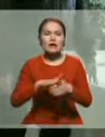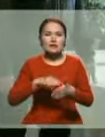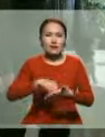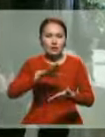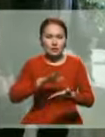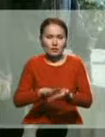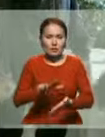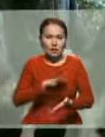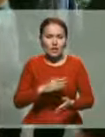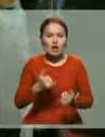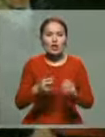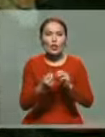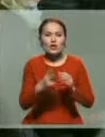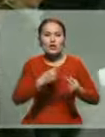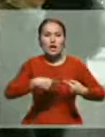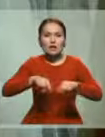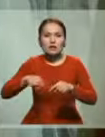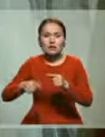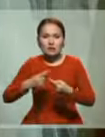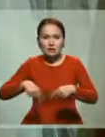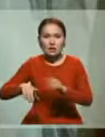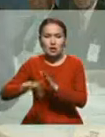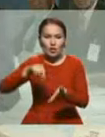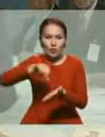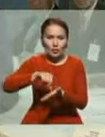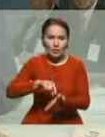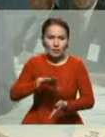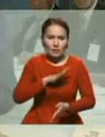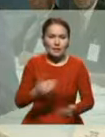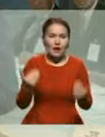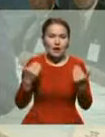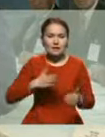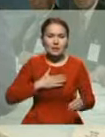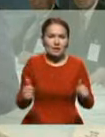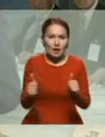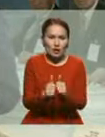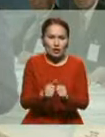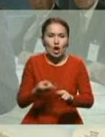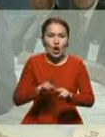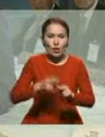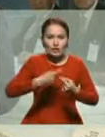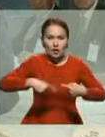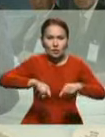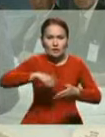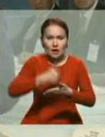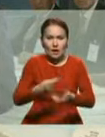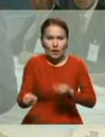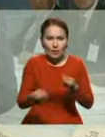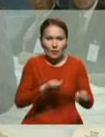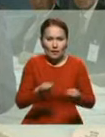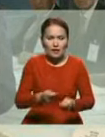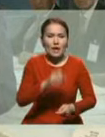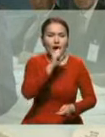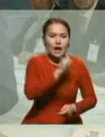сайлау учаскесі жұмыс істеп тұр. Ал енді сайлаудың қалай өтіп жатқанына келетін болсақ, дәл қазір менің қасымда осы учаскенің төрағасы Әсет Мырзақасым